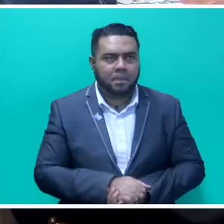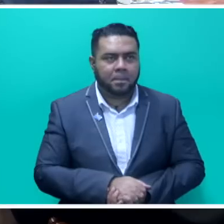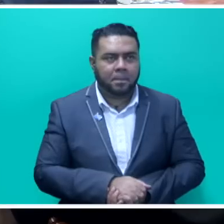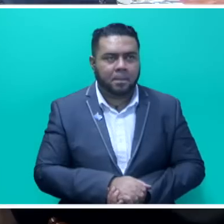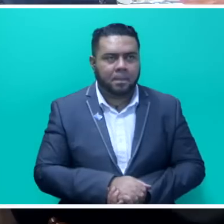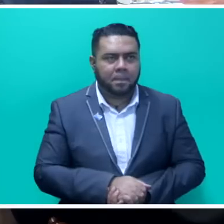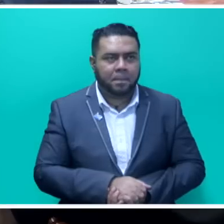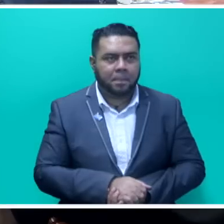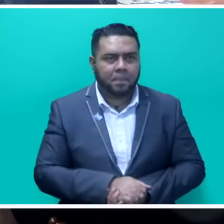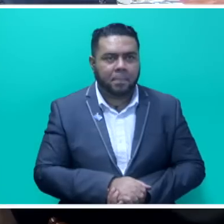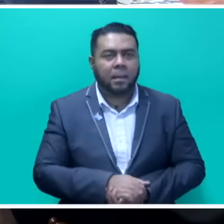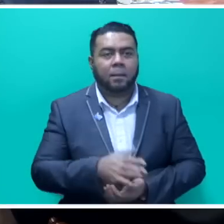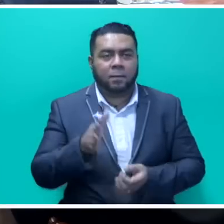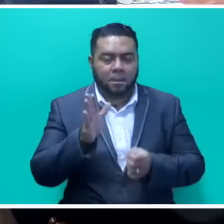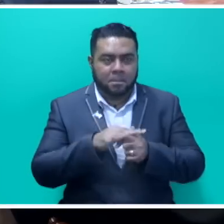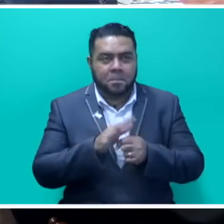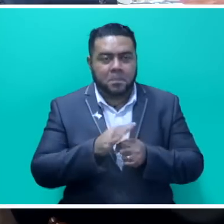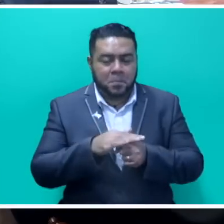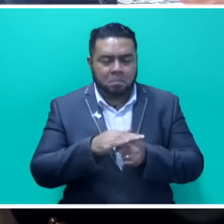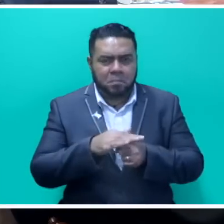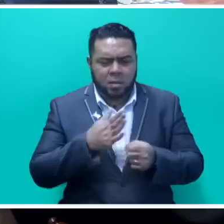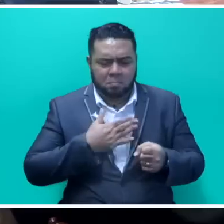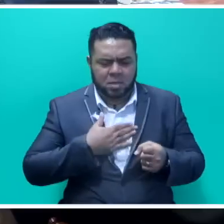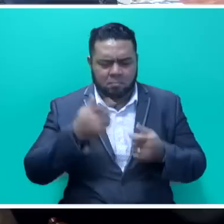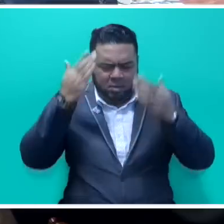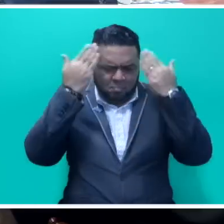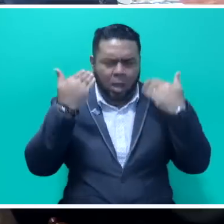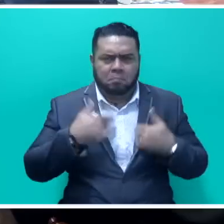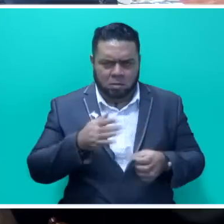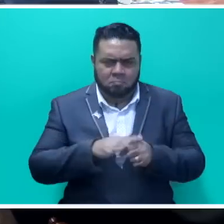I make the directives here, not you.